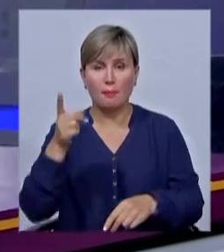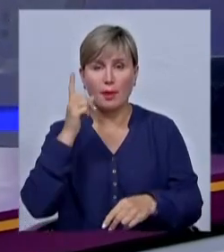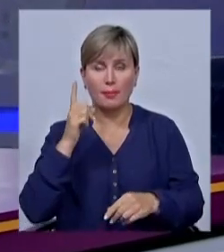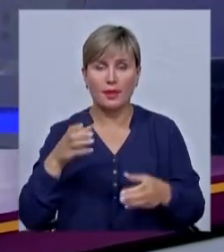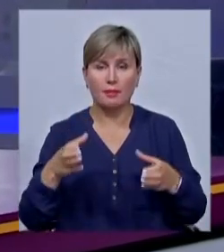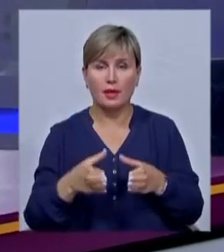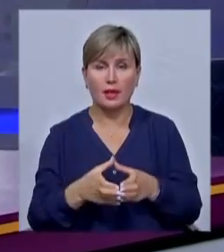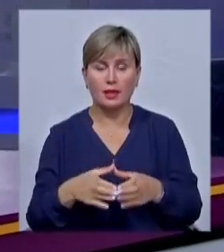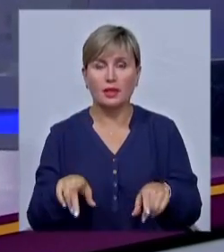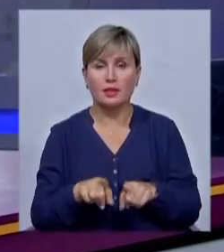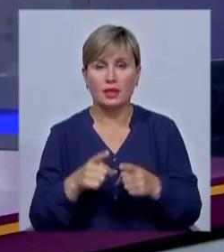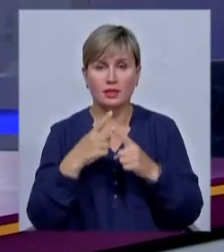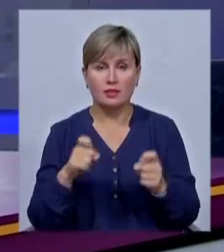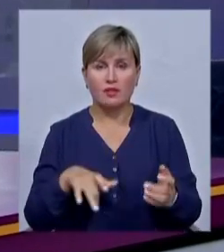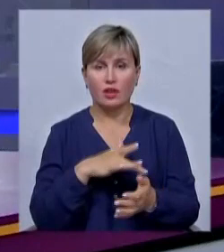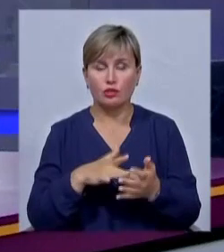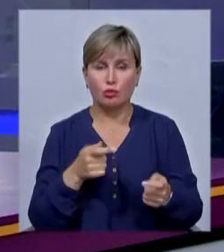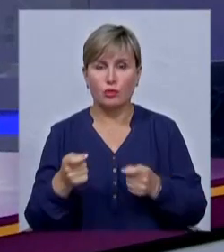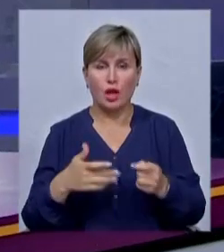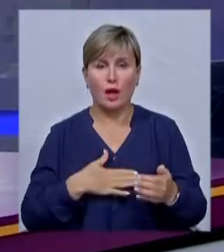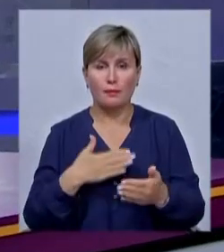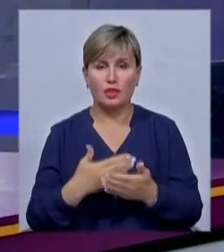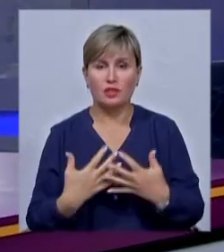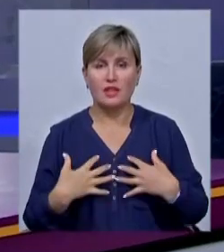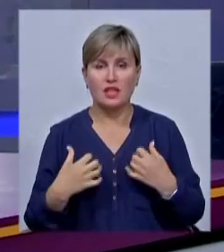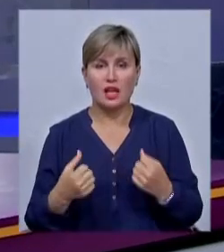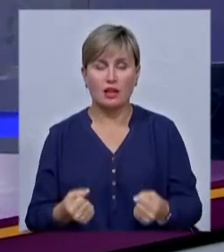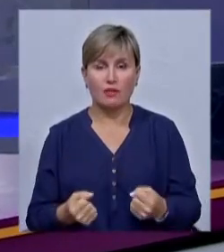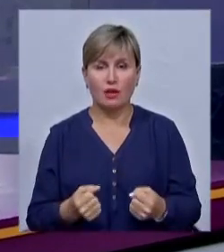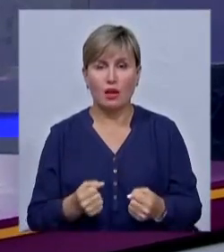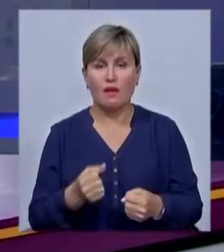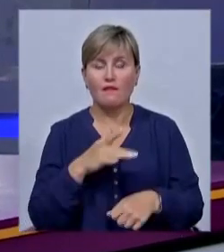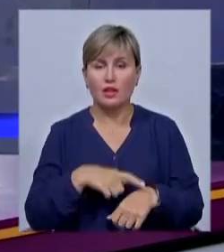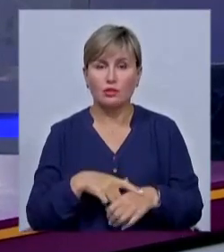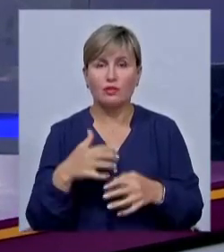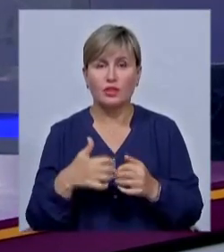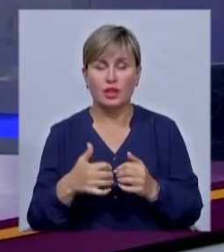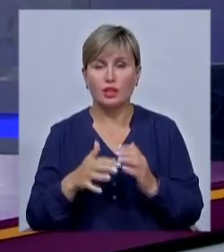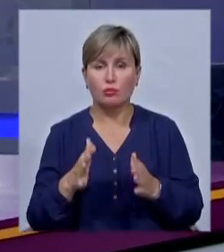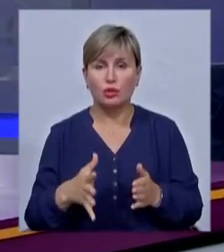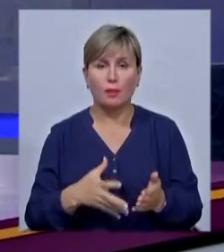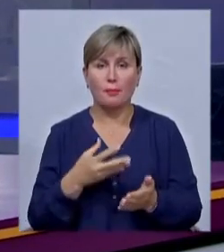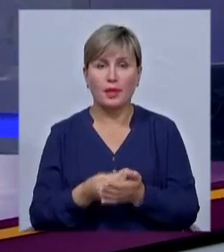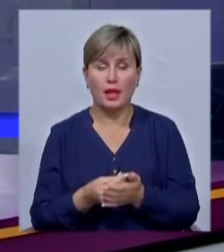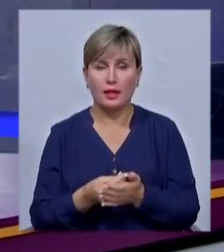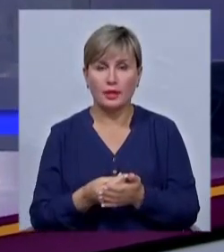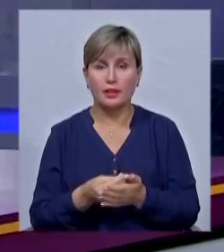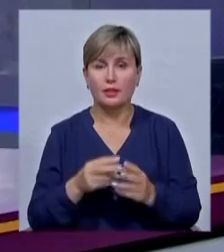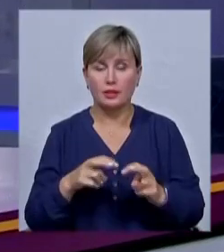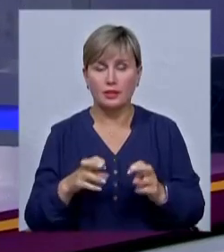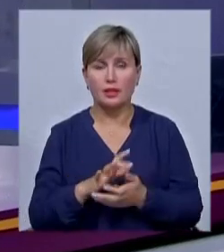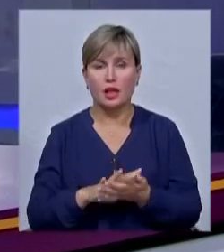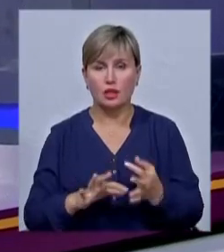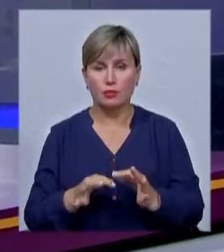бригады так заявили в городском управлении общественного здоровья но оба сколько в среднем обойдется платный тест узнал ой сараби